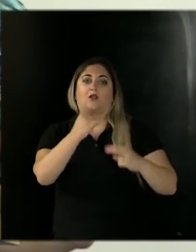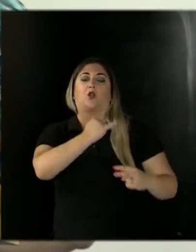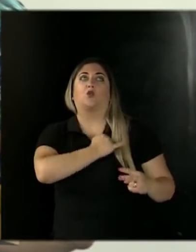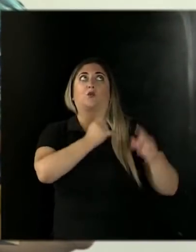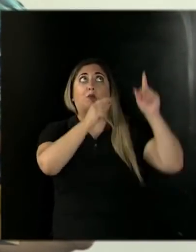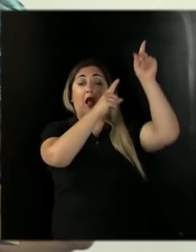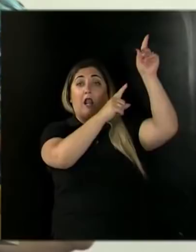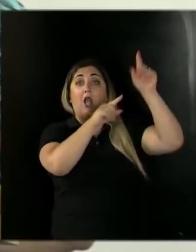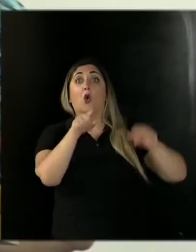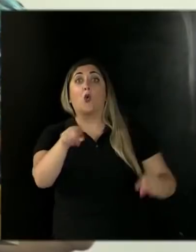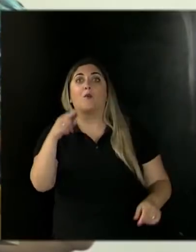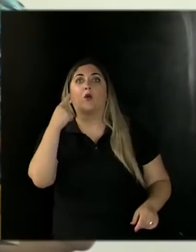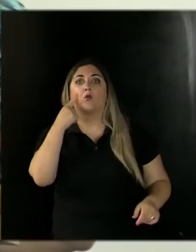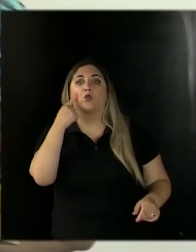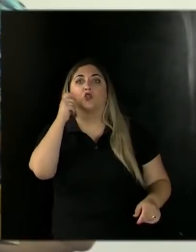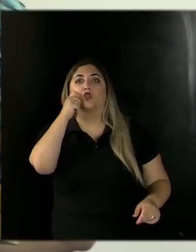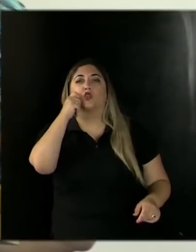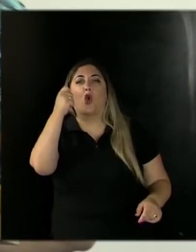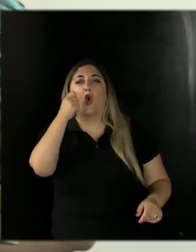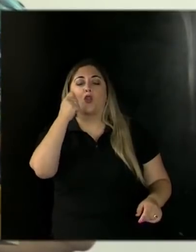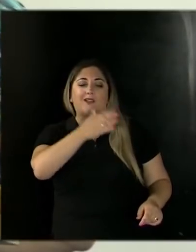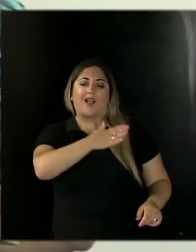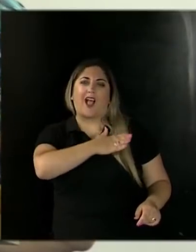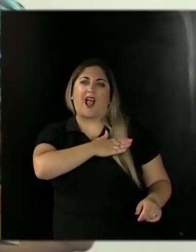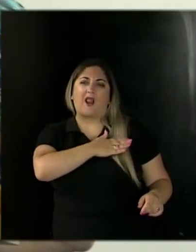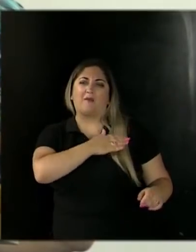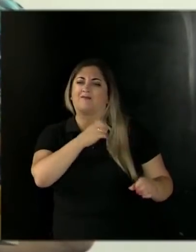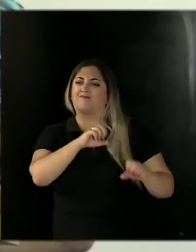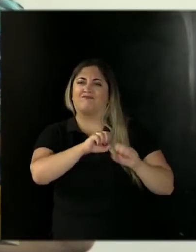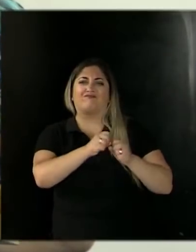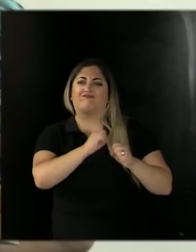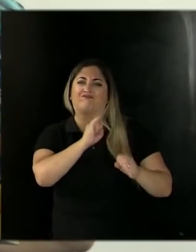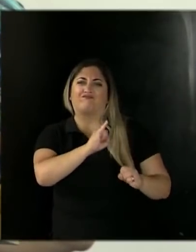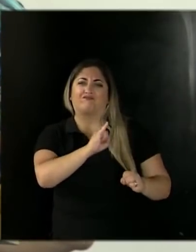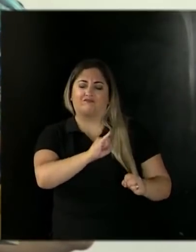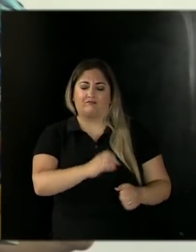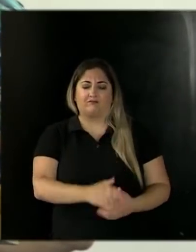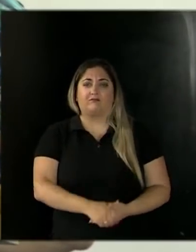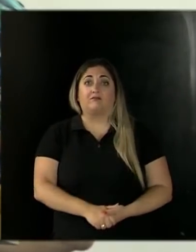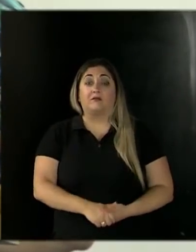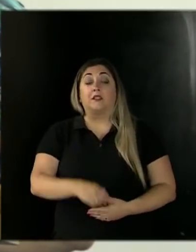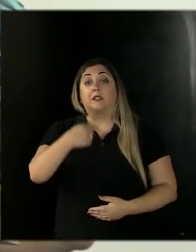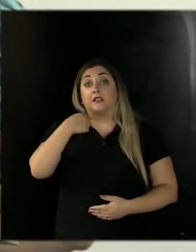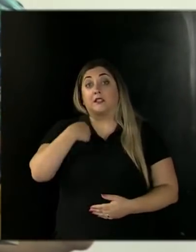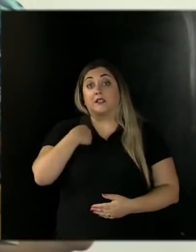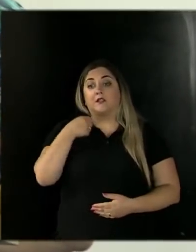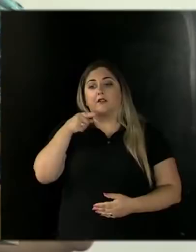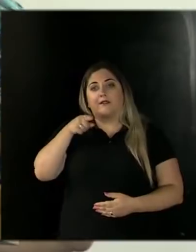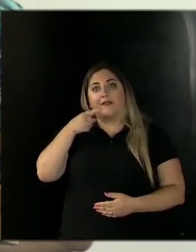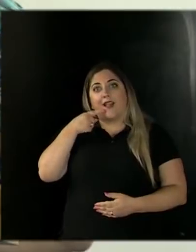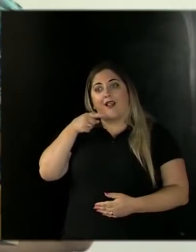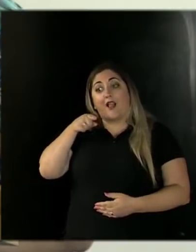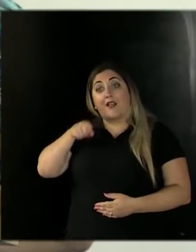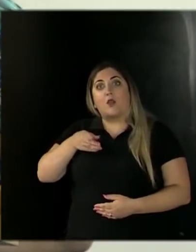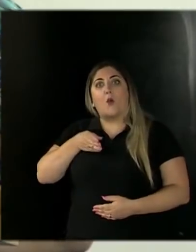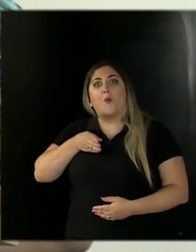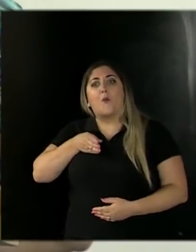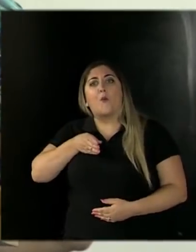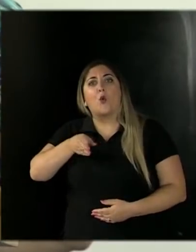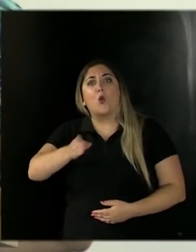Huma nies wiċċhom sfiq u qalbhom jiebsa. Se nibagħtek għandhom biex